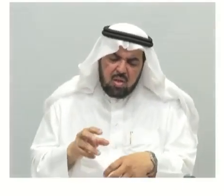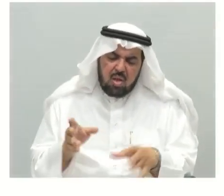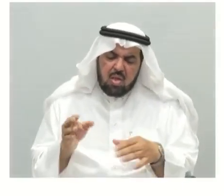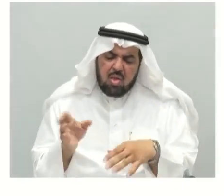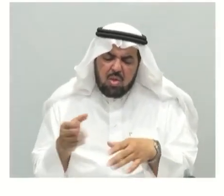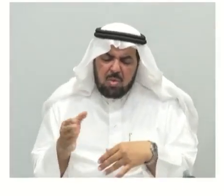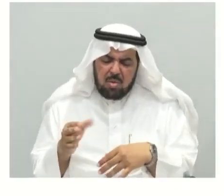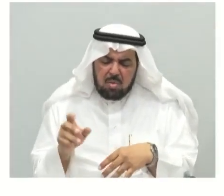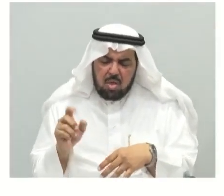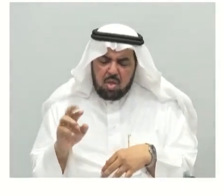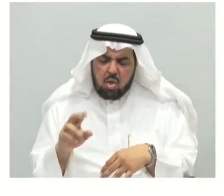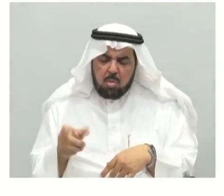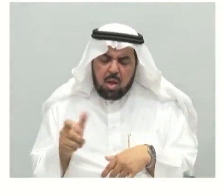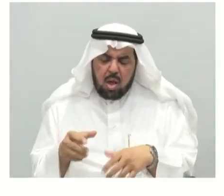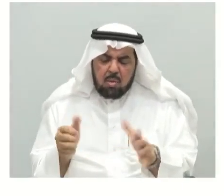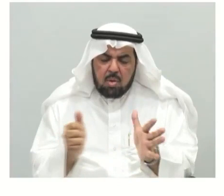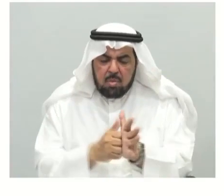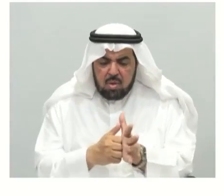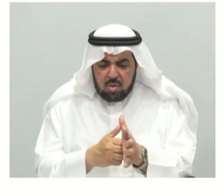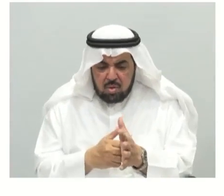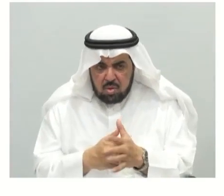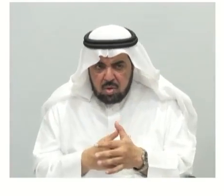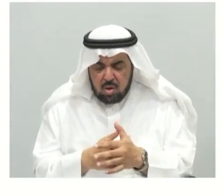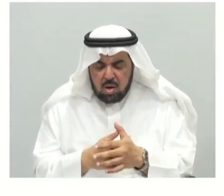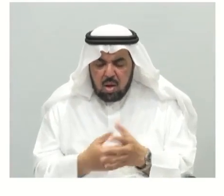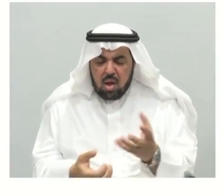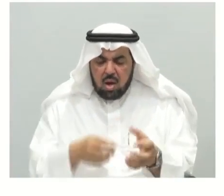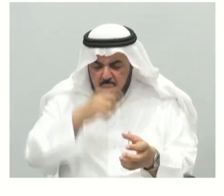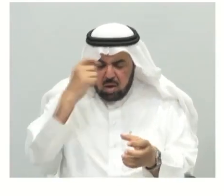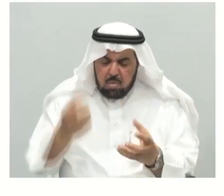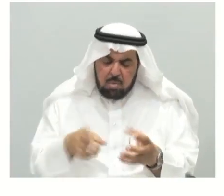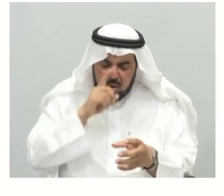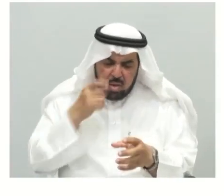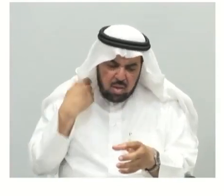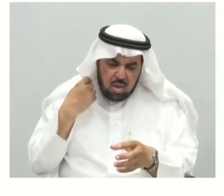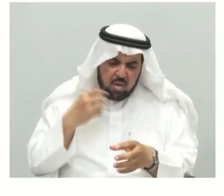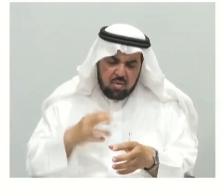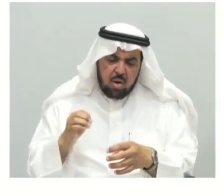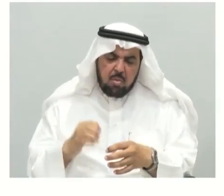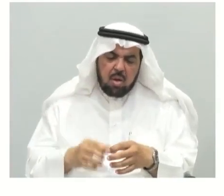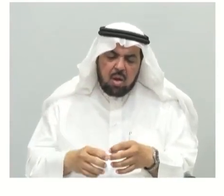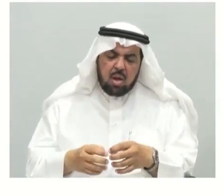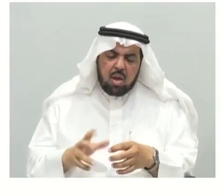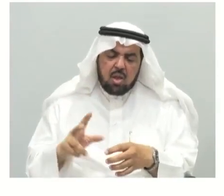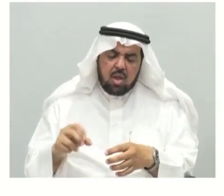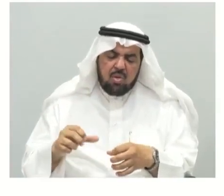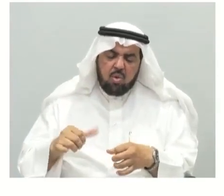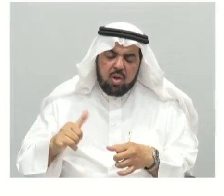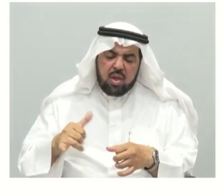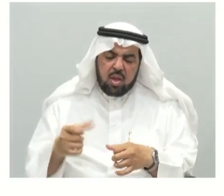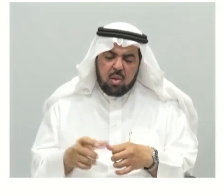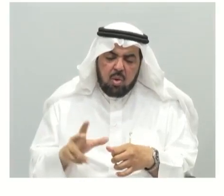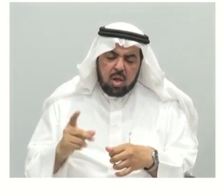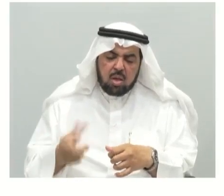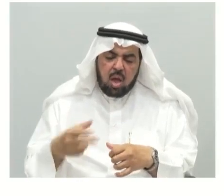المنزل الحمه الصفراء حمه تيفوئيد الطاعون و الملاريا من